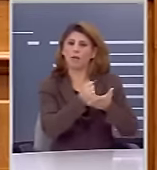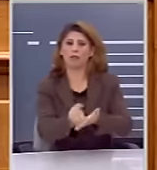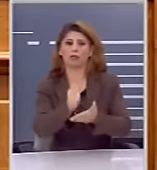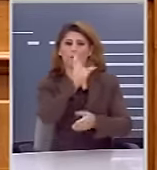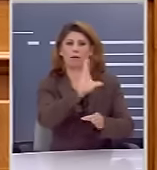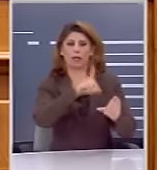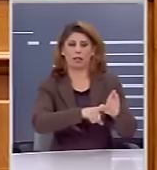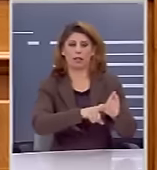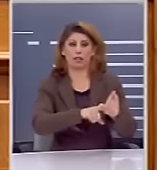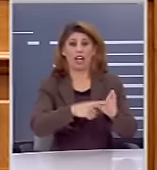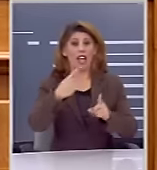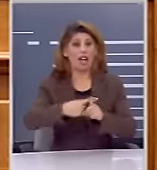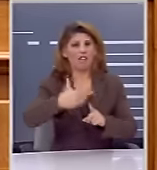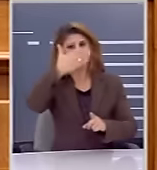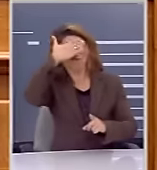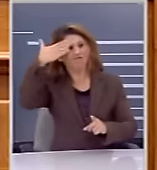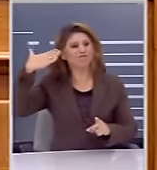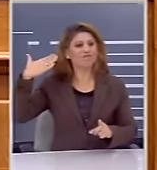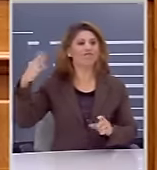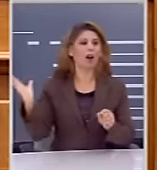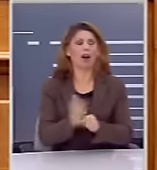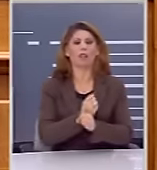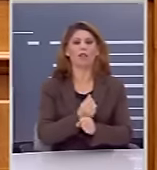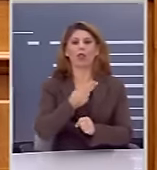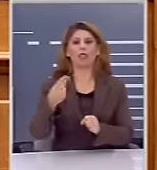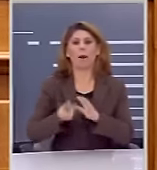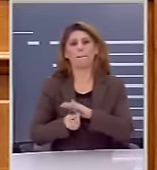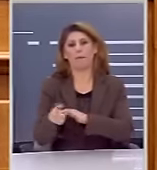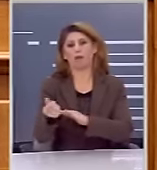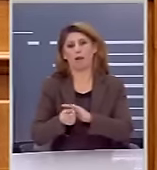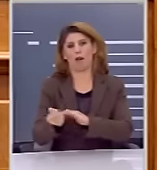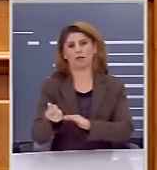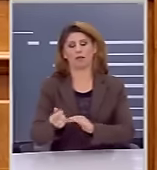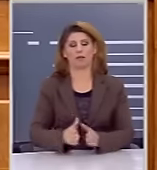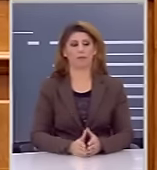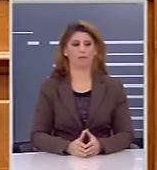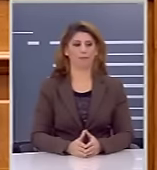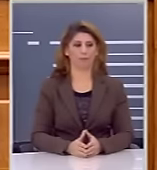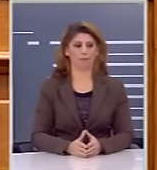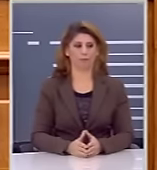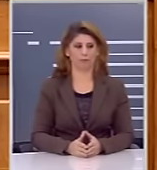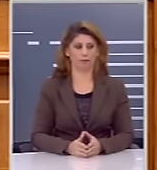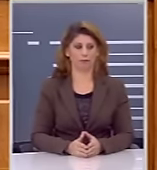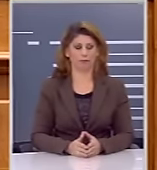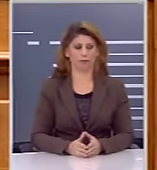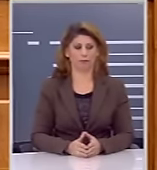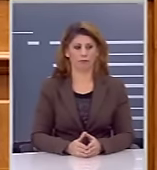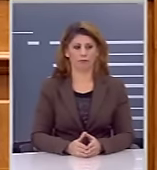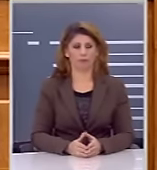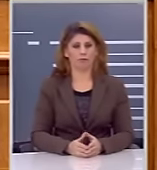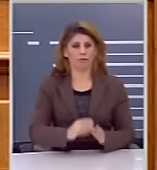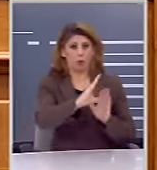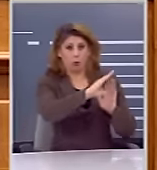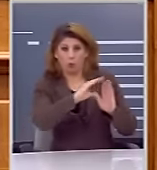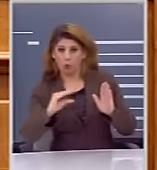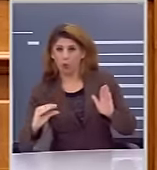Ελλάδα βγήκε ασπροπρόσωπη για το θέμα της μετανάστευσης και του προσφυγικού. Η απορρόφηση των ευρωπαϊκών κονδυλίων,